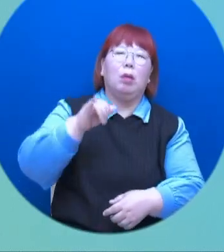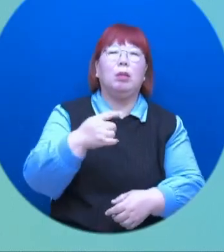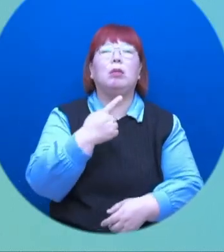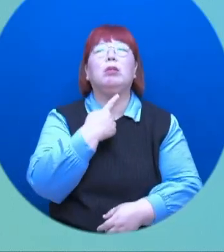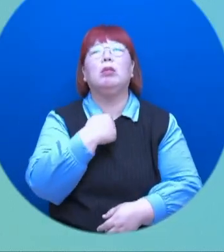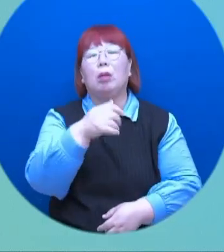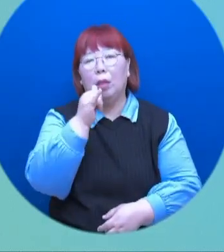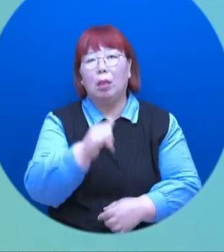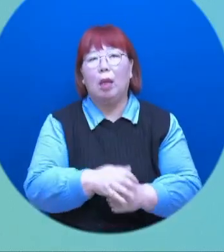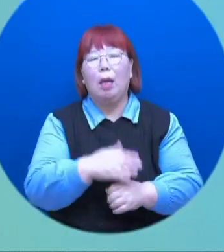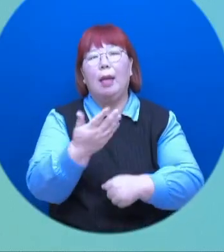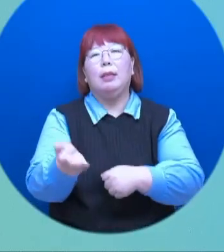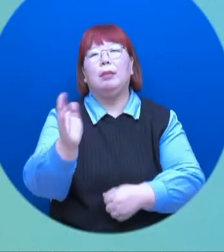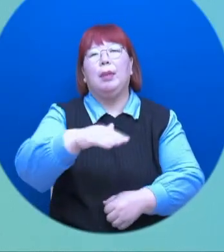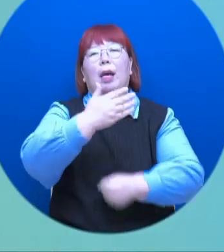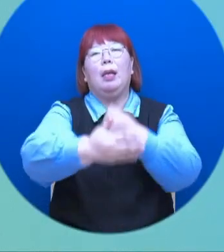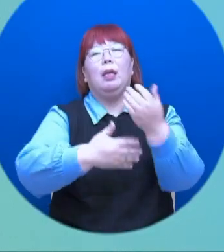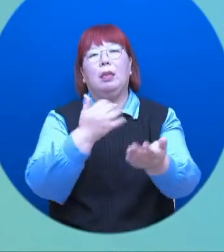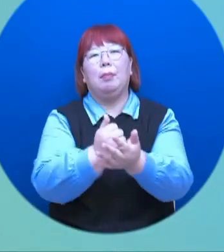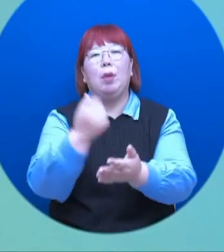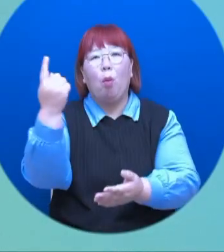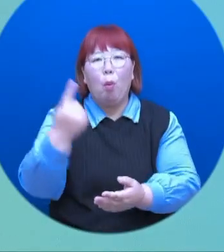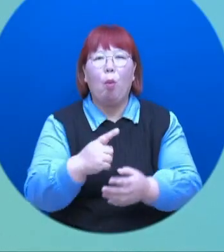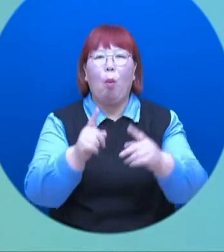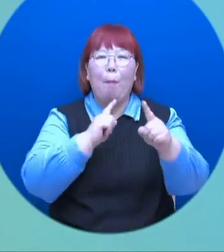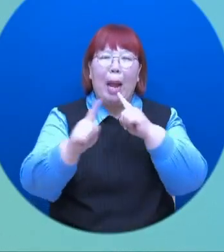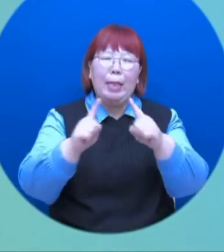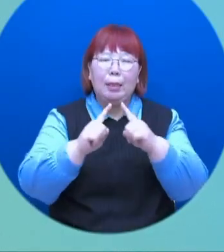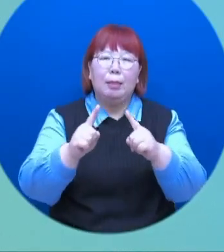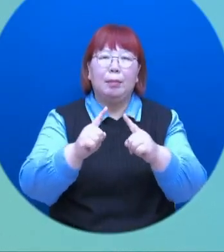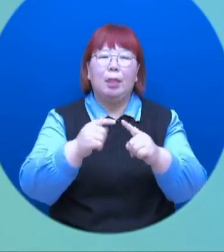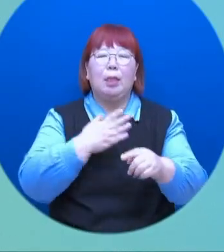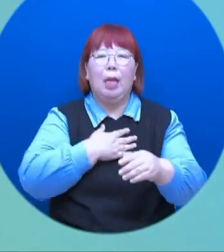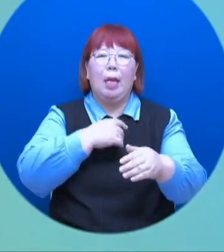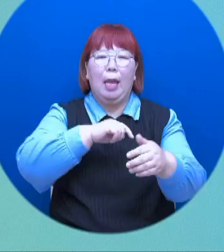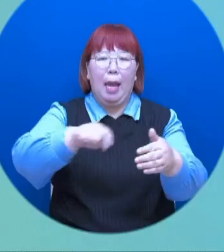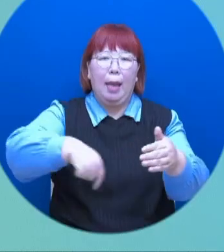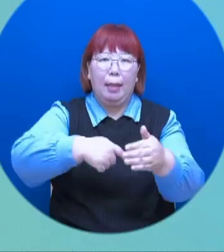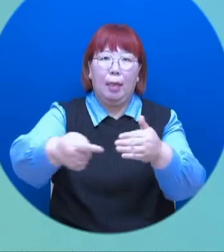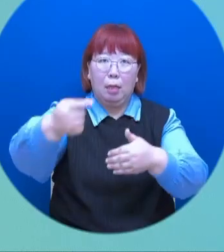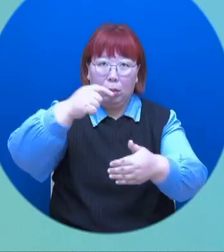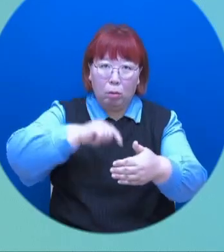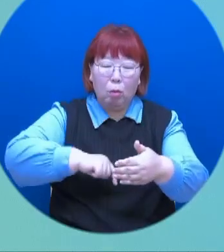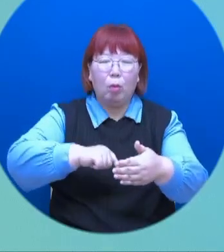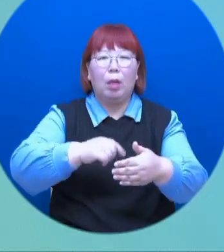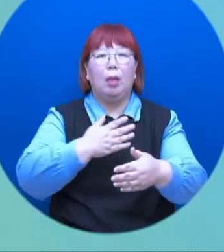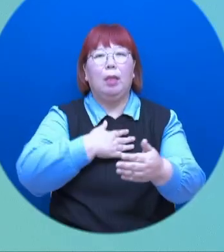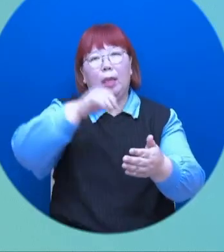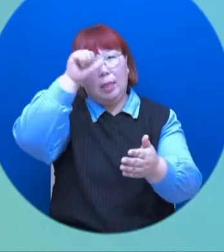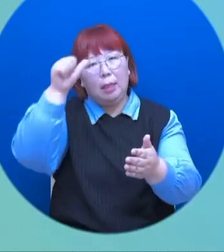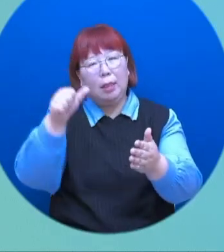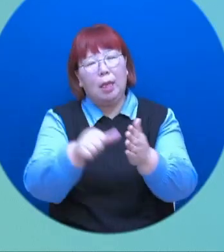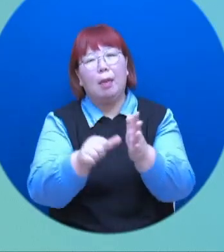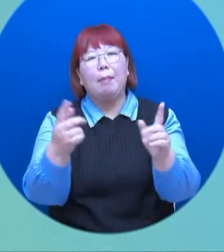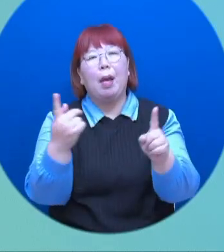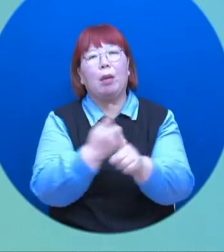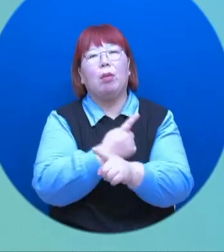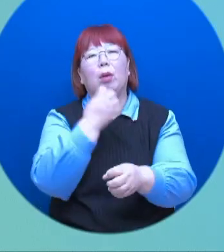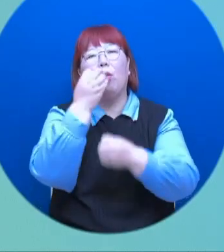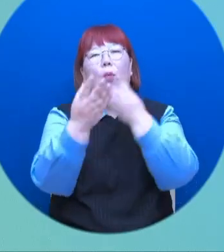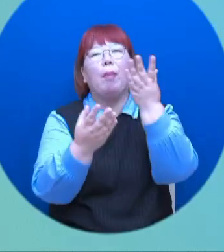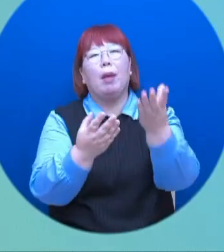하나님이 내 안에 오고 말씀이 내 안에 들어오니까 그 말씀이 내 인생을 이렇게 바꿨다라는 고백을 하고 있는 걸 보게